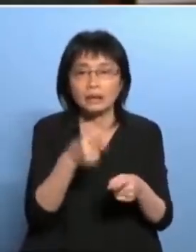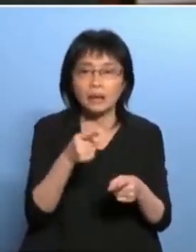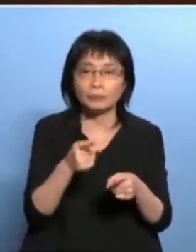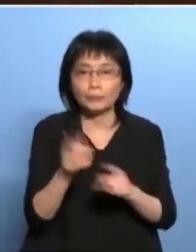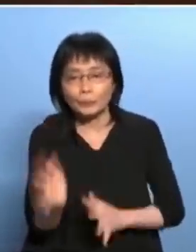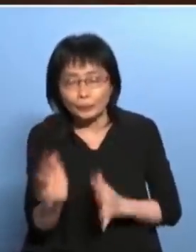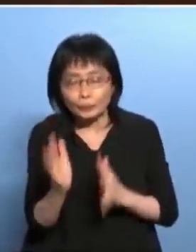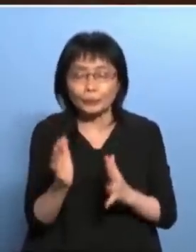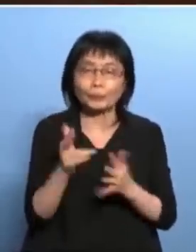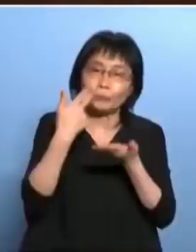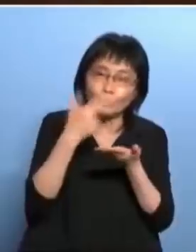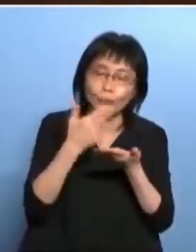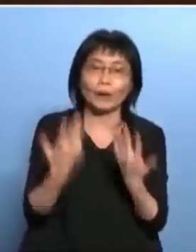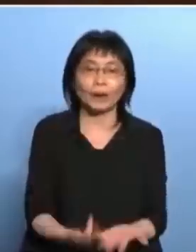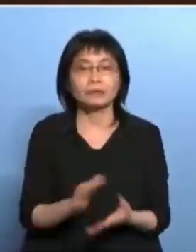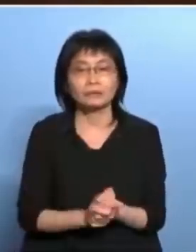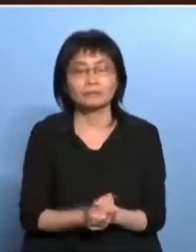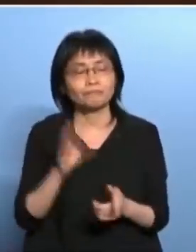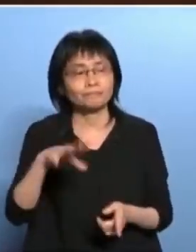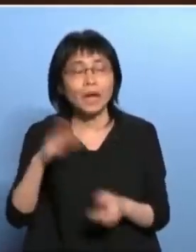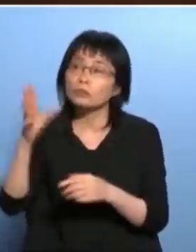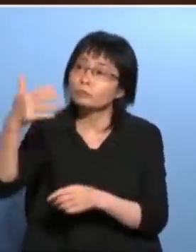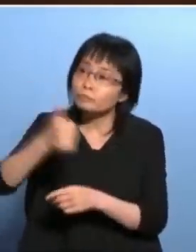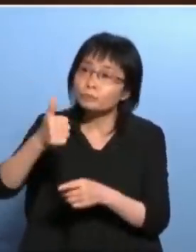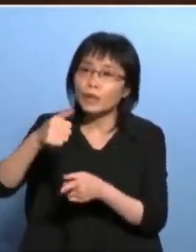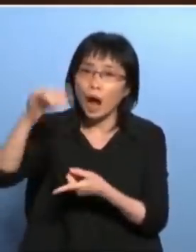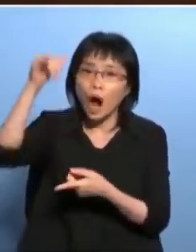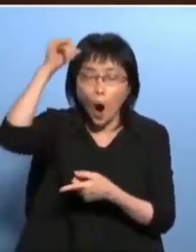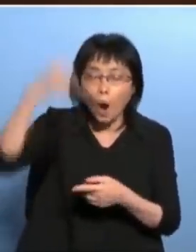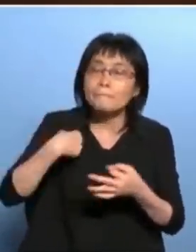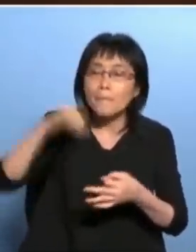議